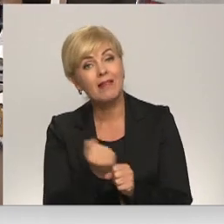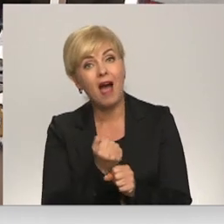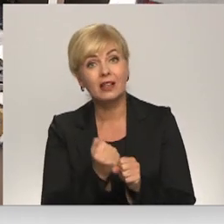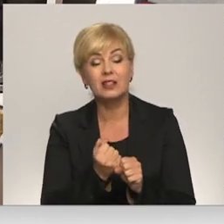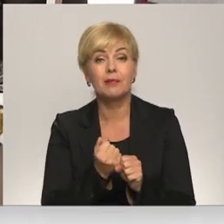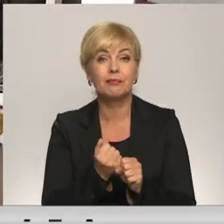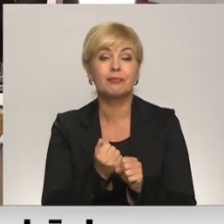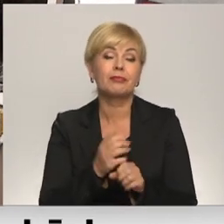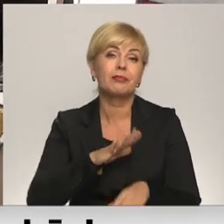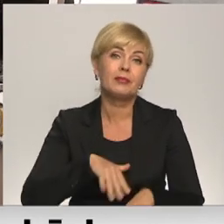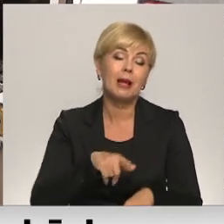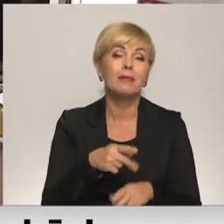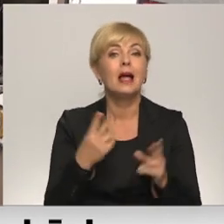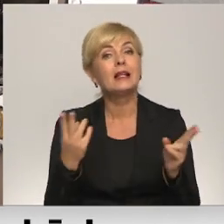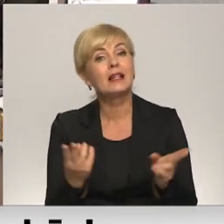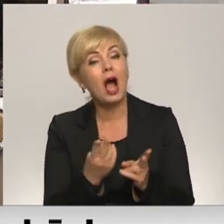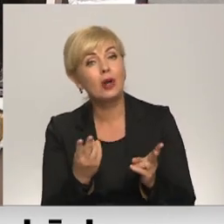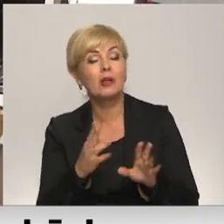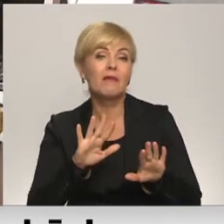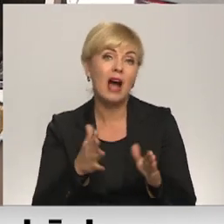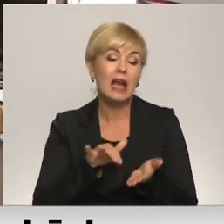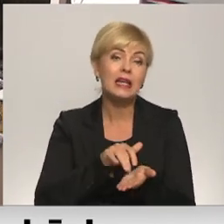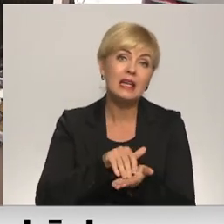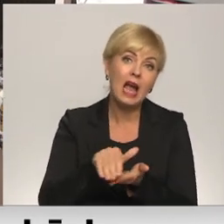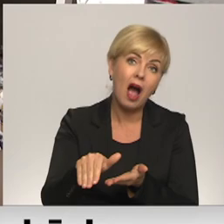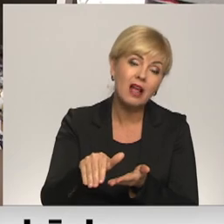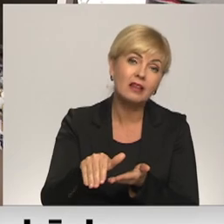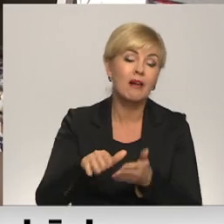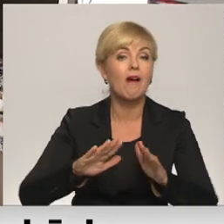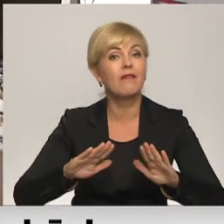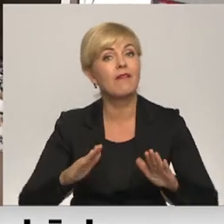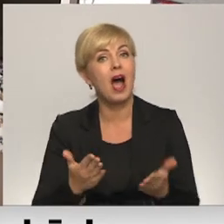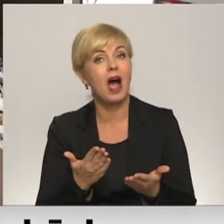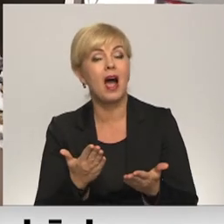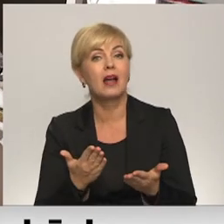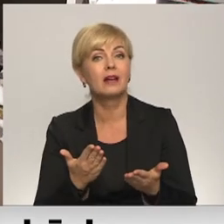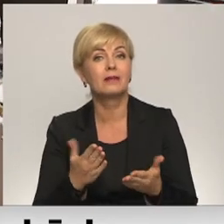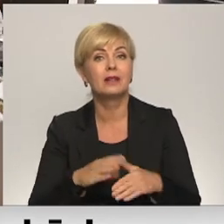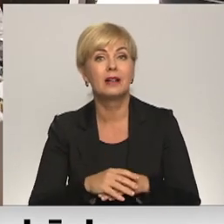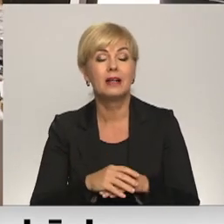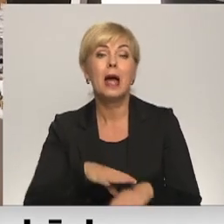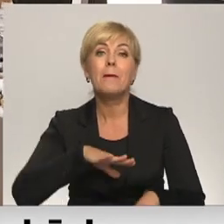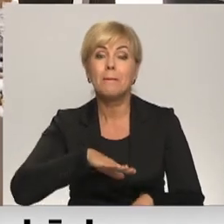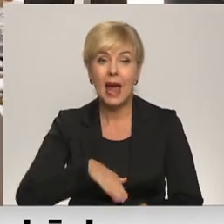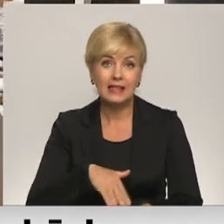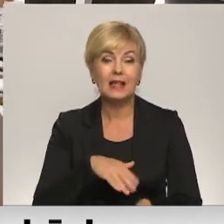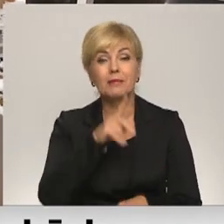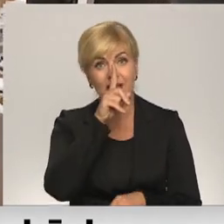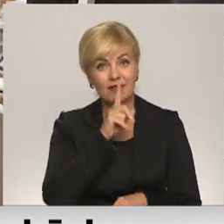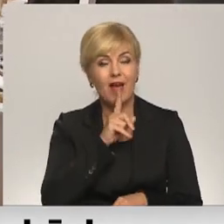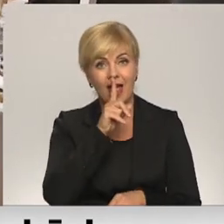tā, pēc kaut kādām tradīcijām kaut kur iet vai... Vai pēc tam